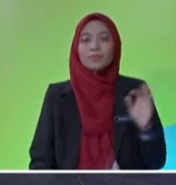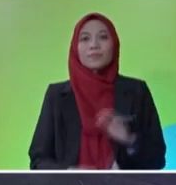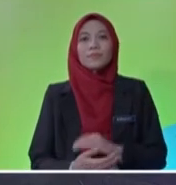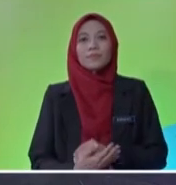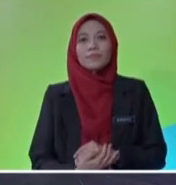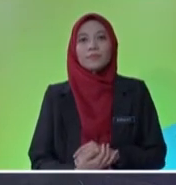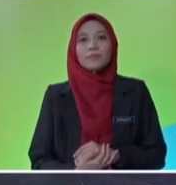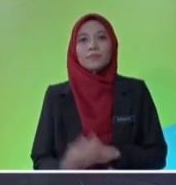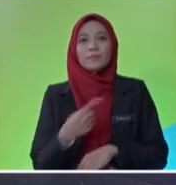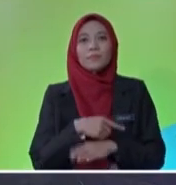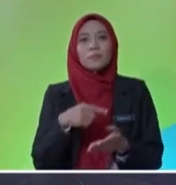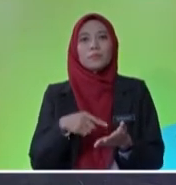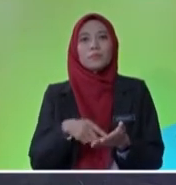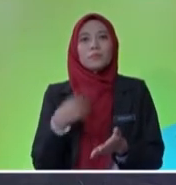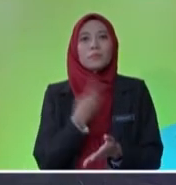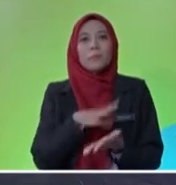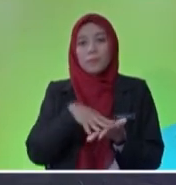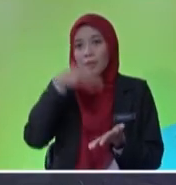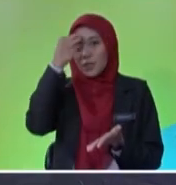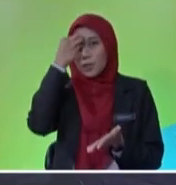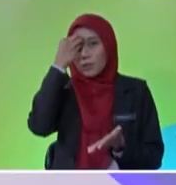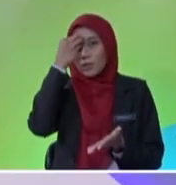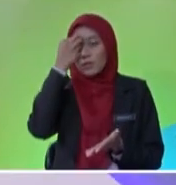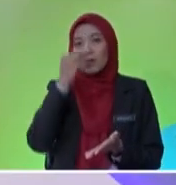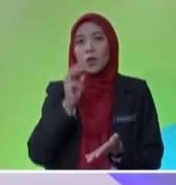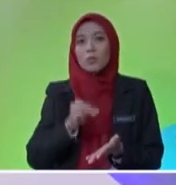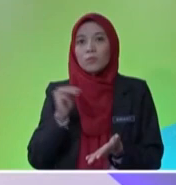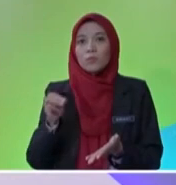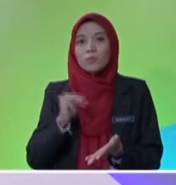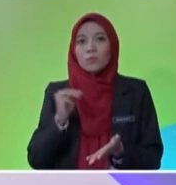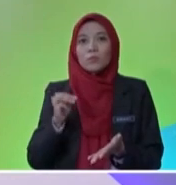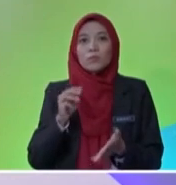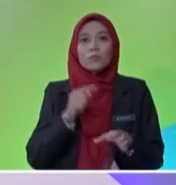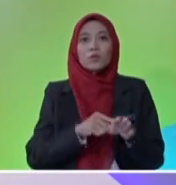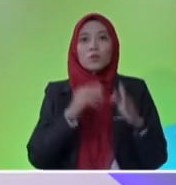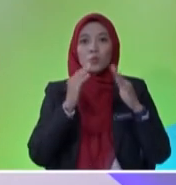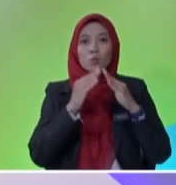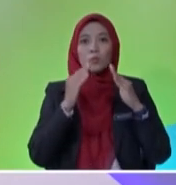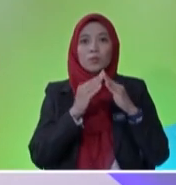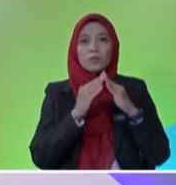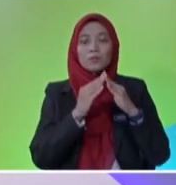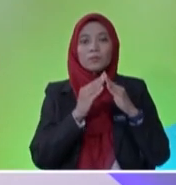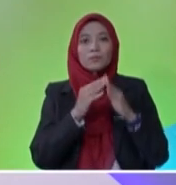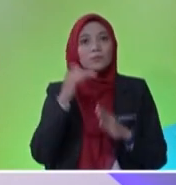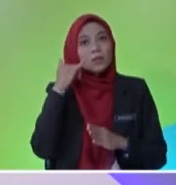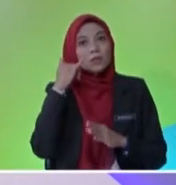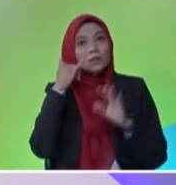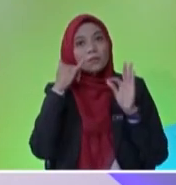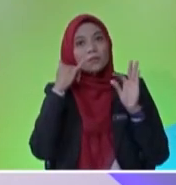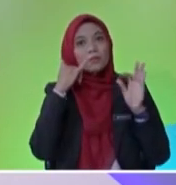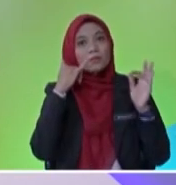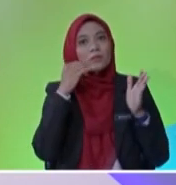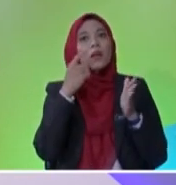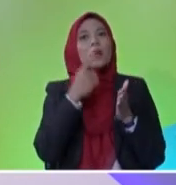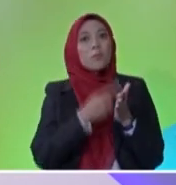tajuk hari ini bukan saja beribu-ribu studio tapi murid-murid di rumah pun terbuka meda sebenarnya Tanya semuanya apa bugil